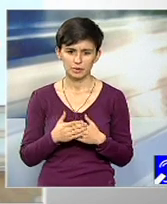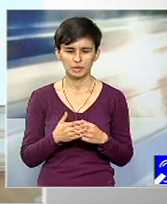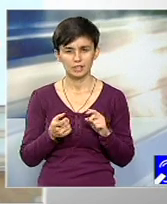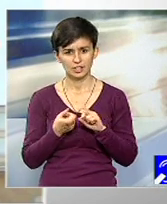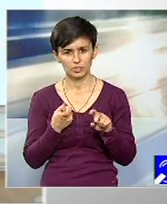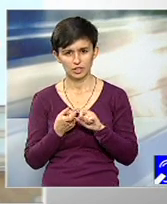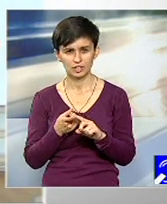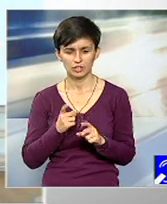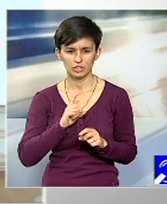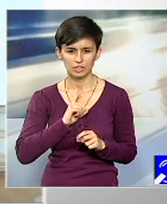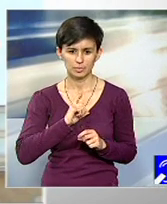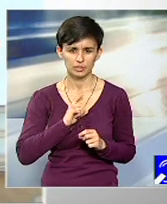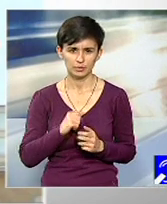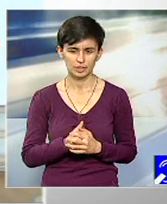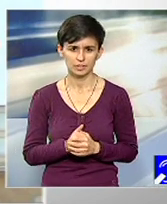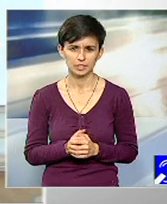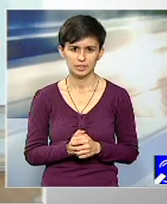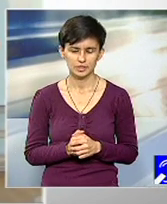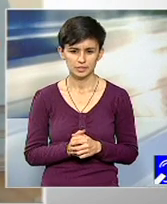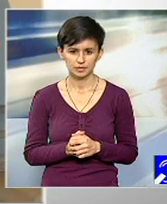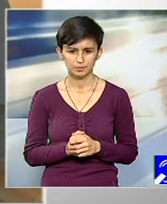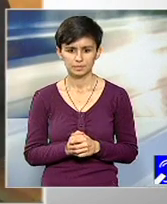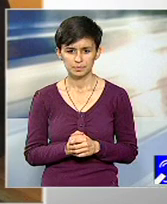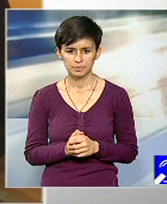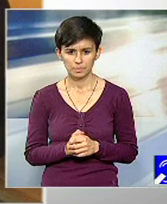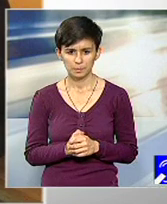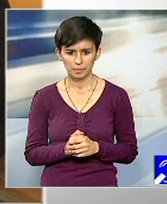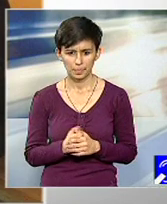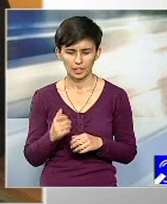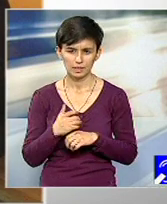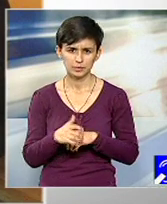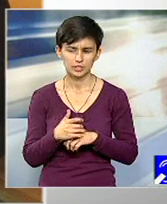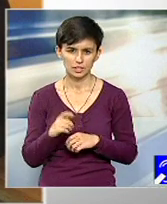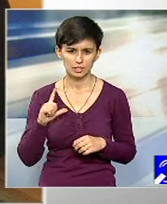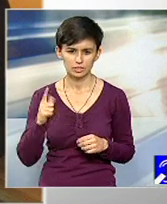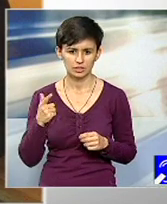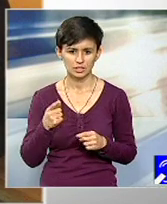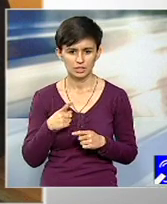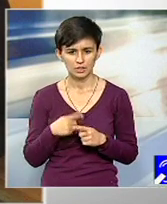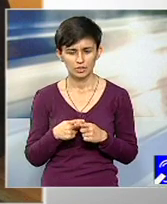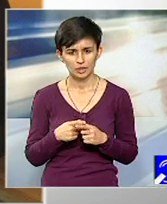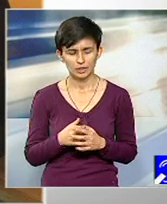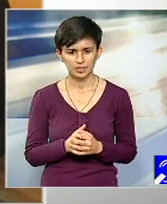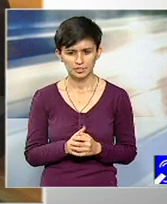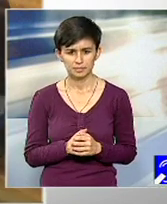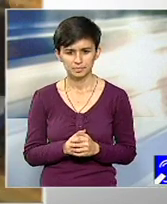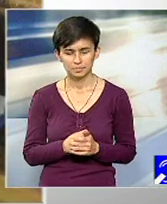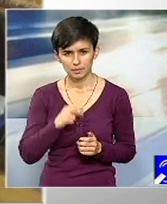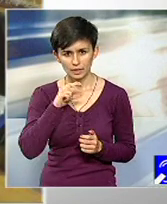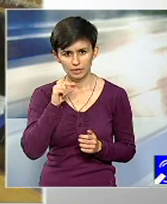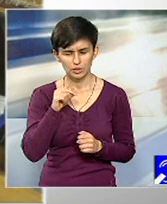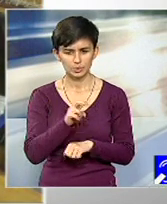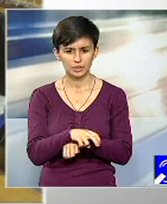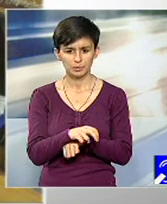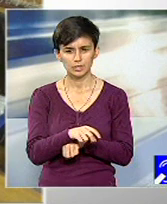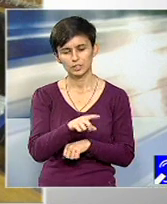să nu ne dăm singuri. N-a ieșit, dar am mai încercat cea două oară și până la urmă am mers. Vorbim de participarea